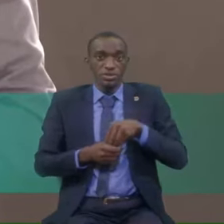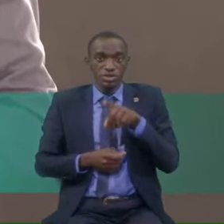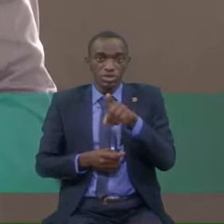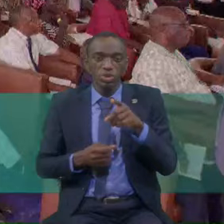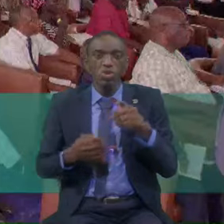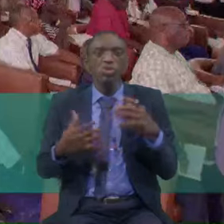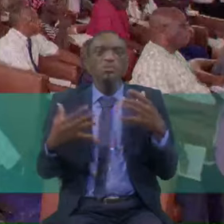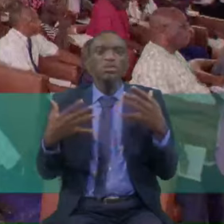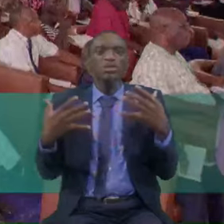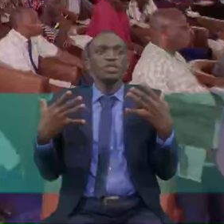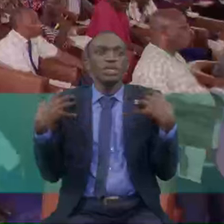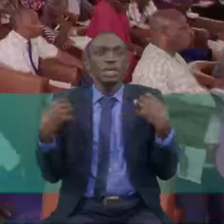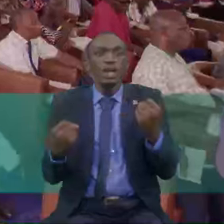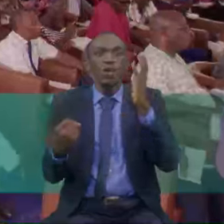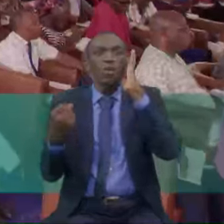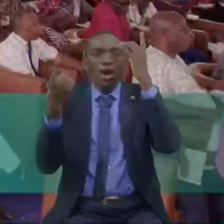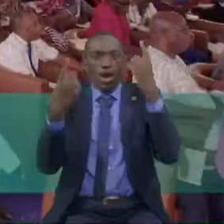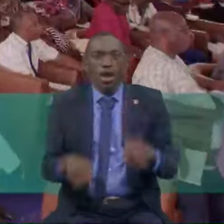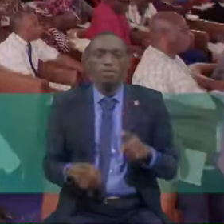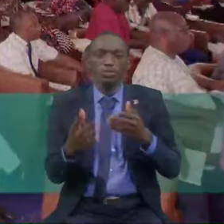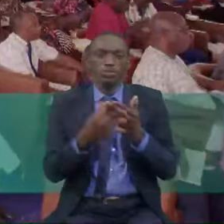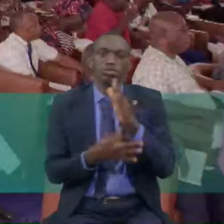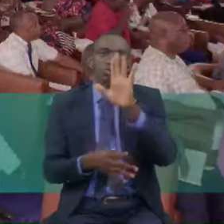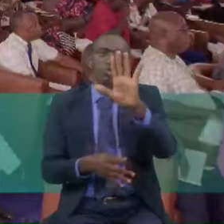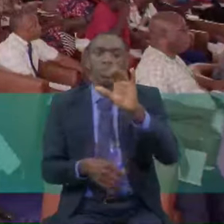La guérison aura lieu à travers ton ministère au nom de Jésus.